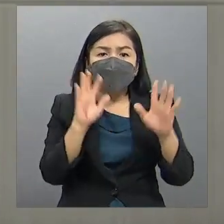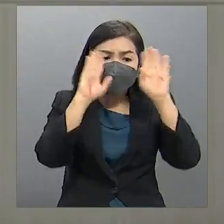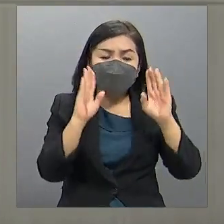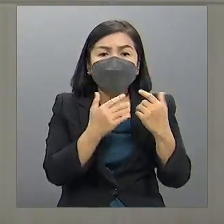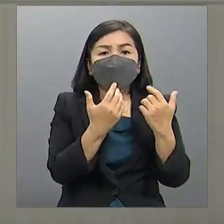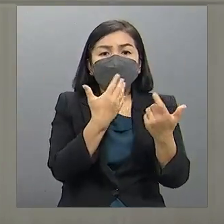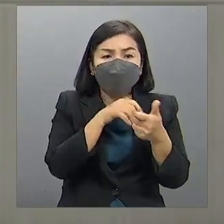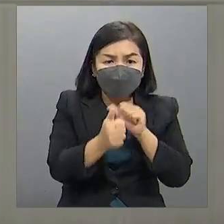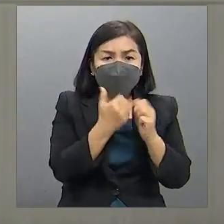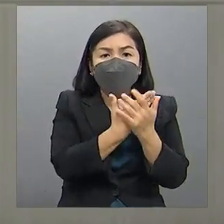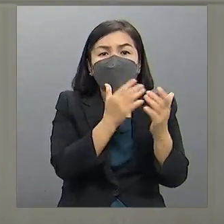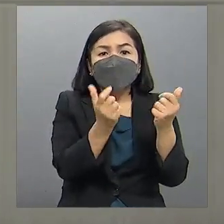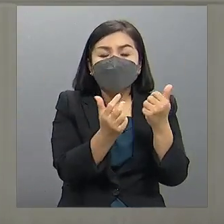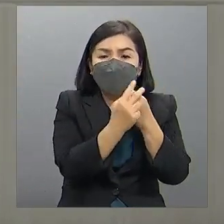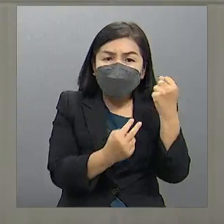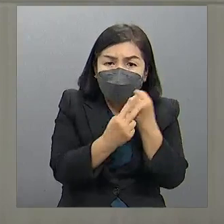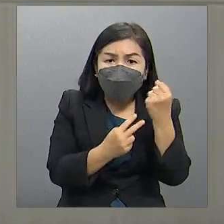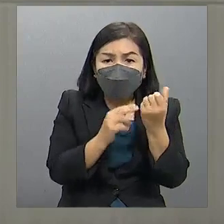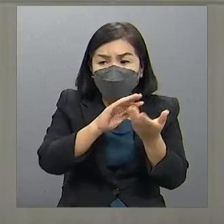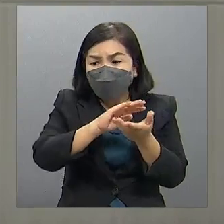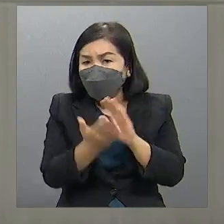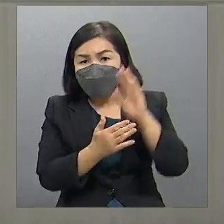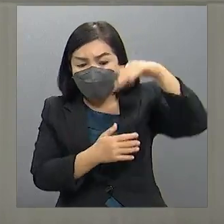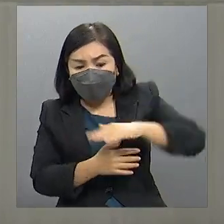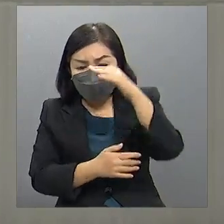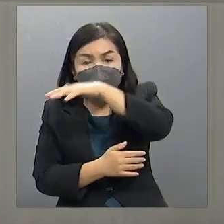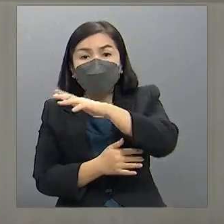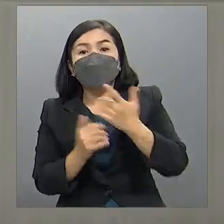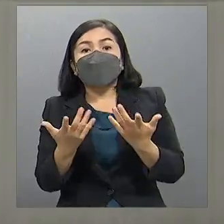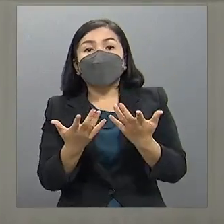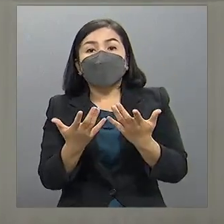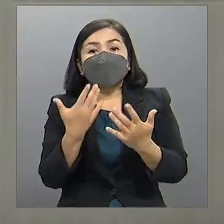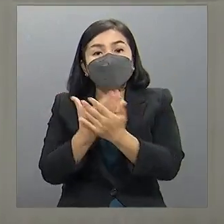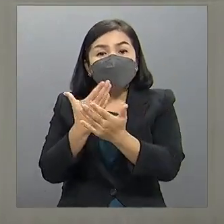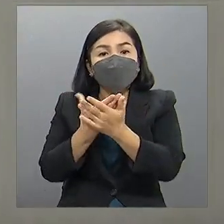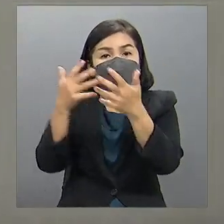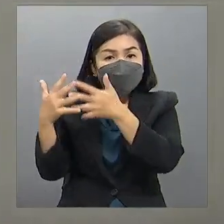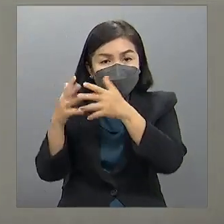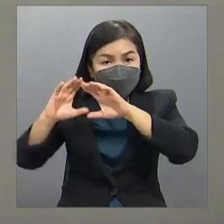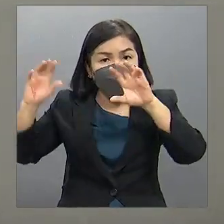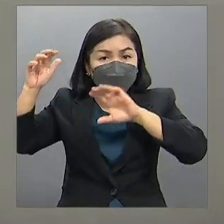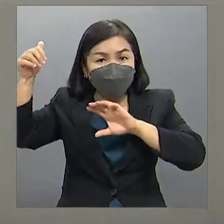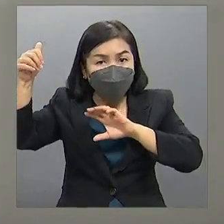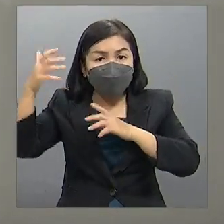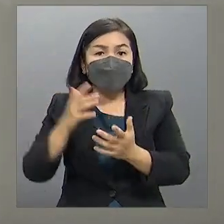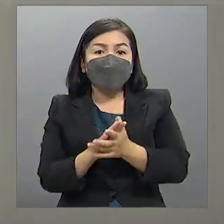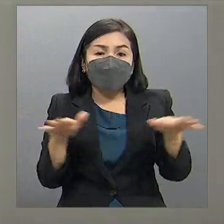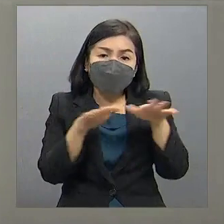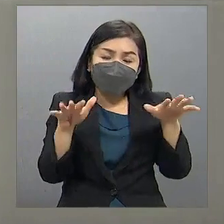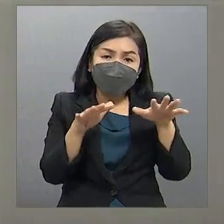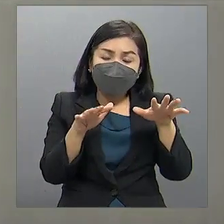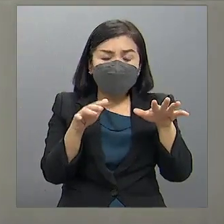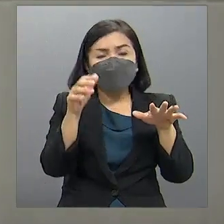ดอลลาร์มันเกิดพันธุ์ผวนถ้ามัน Linkกับพันธบัตรรัฐบาลสาระก็ได้เราก็รู้ว่าช่วงปกติก็จะไม่เห็นหวนก็ได้ถ้าเกิดมันมีการ